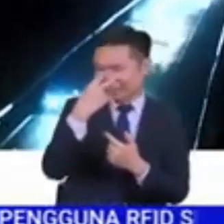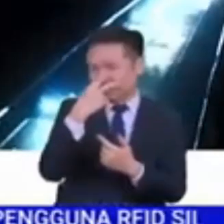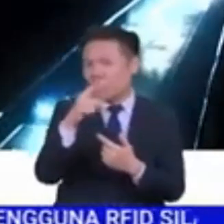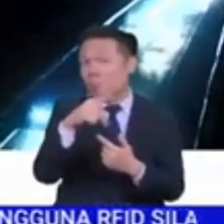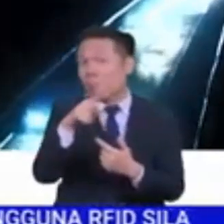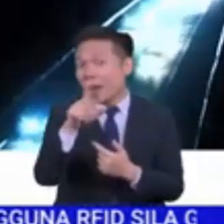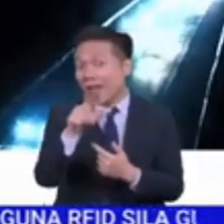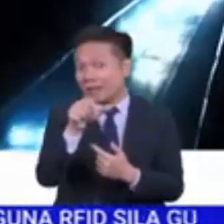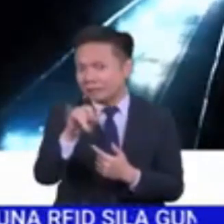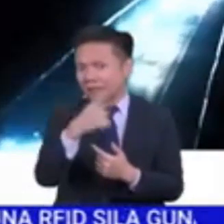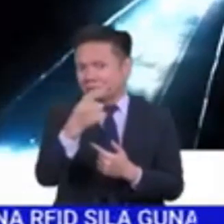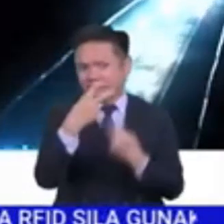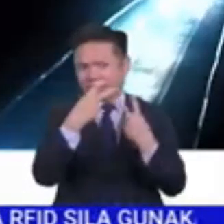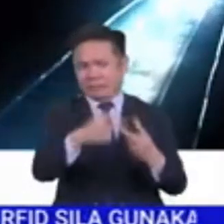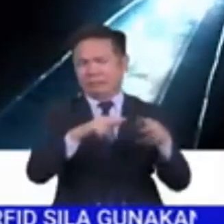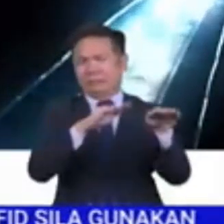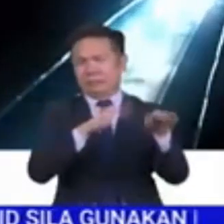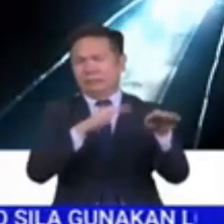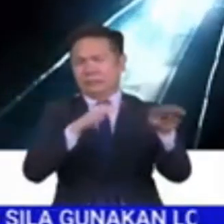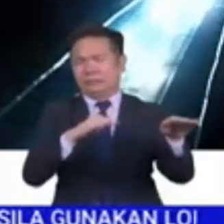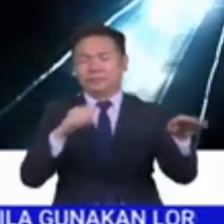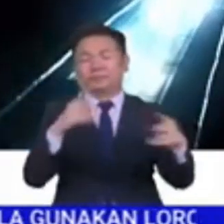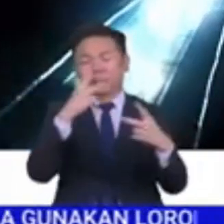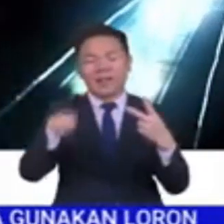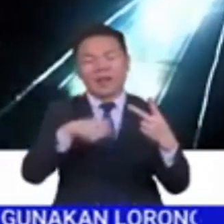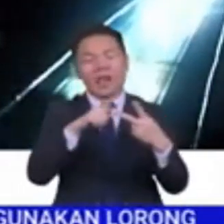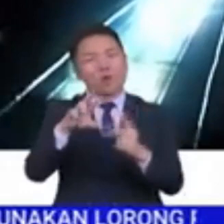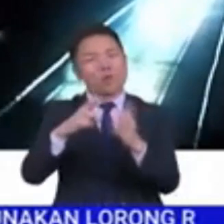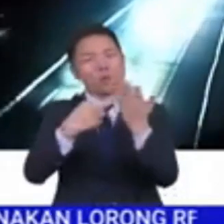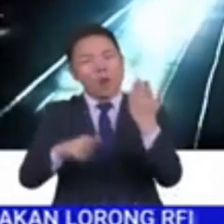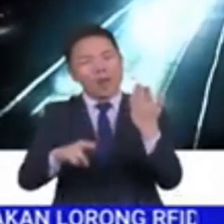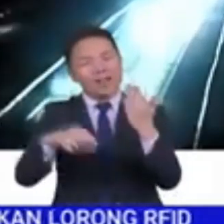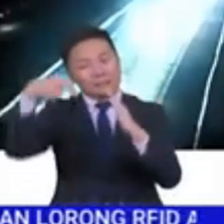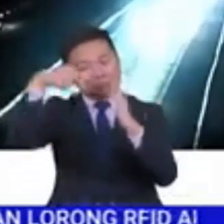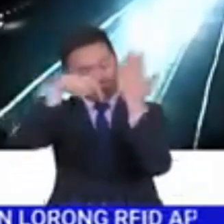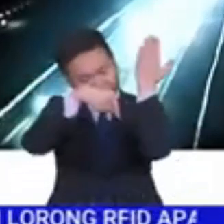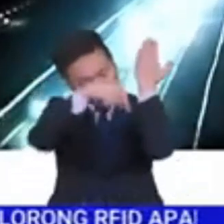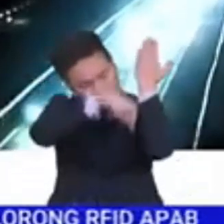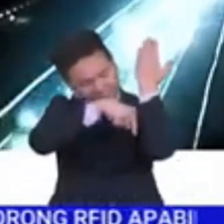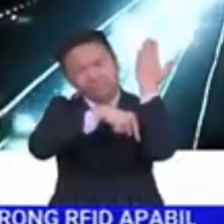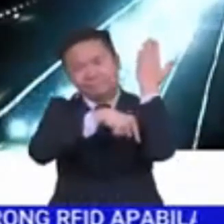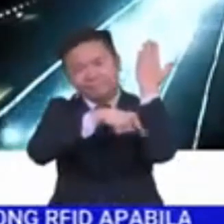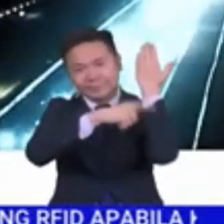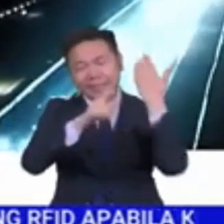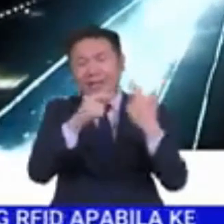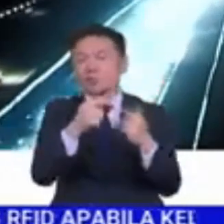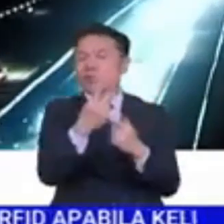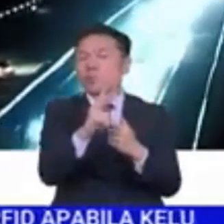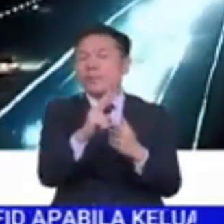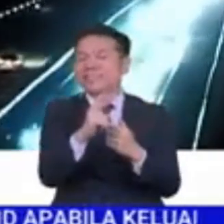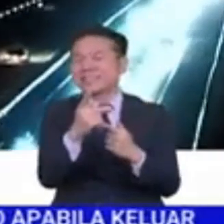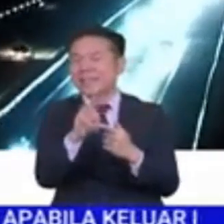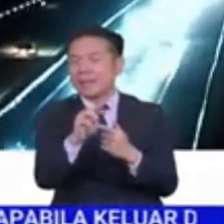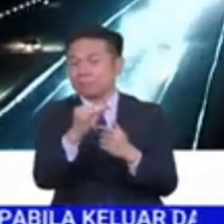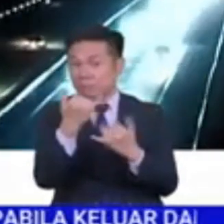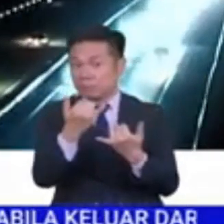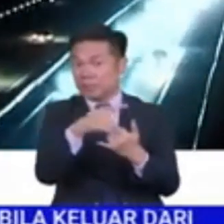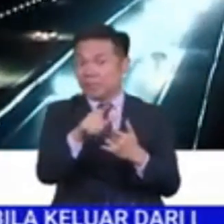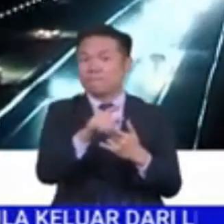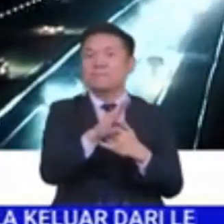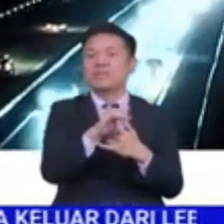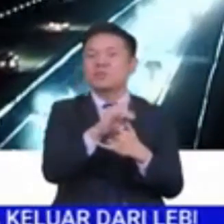14 km dari Bukit Taga ke hentian sebelah Rawang arah selatan dan perlahan 12 km dari Bidur ke